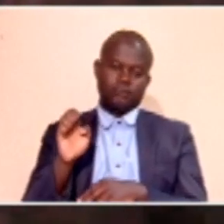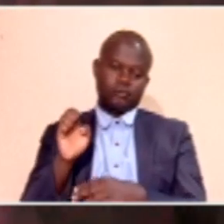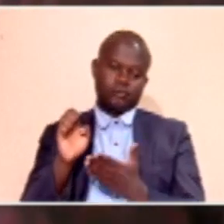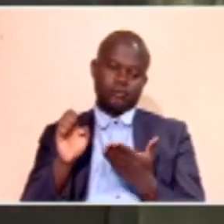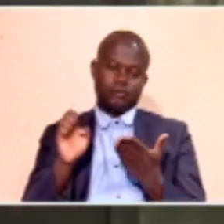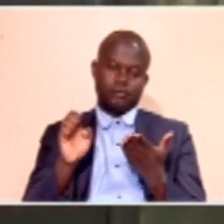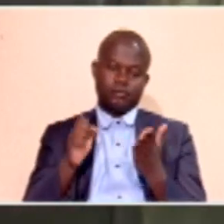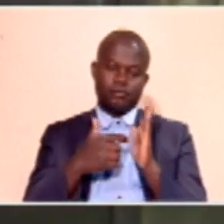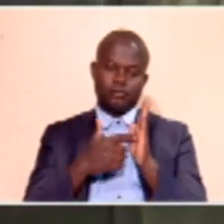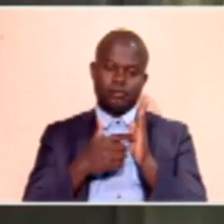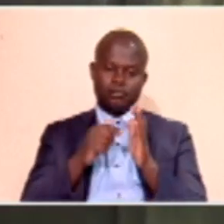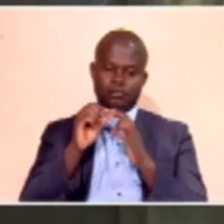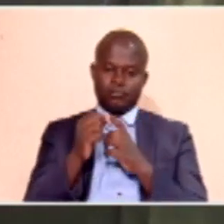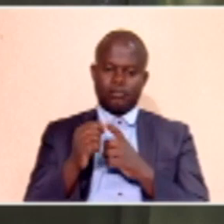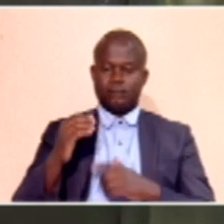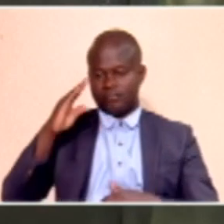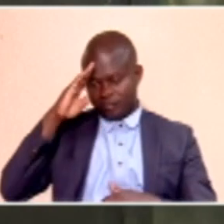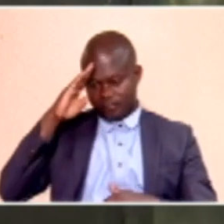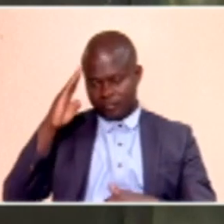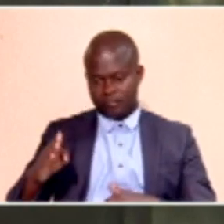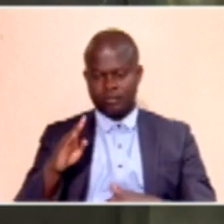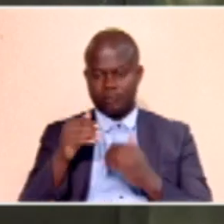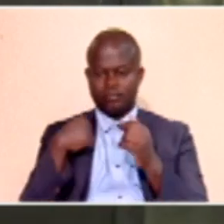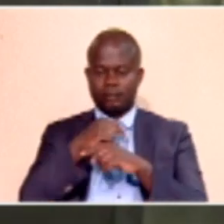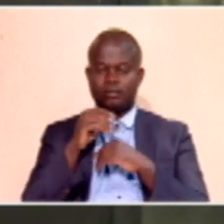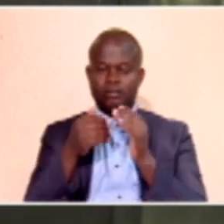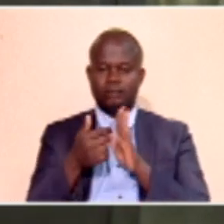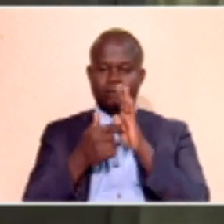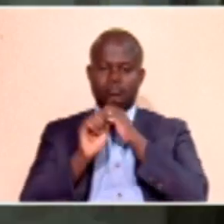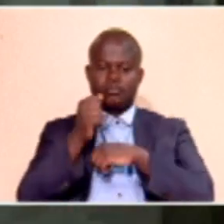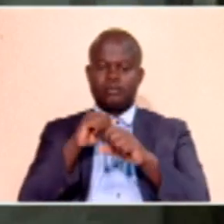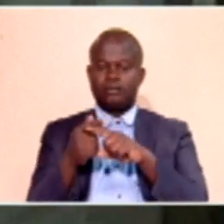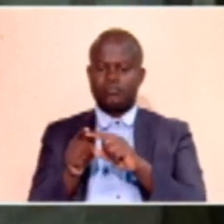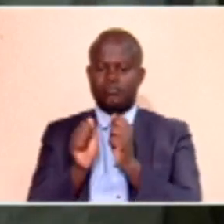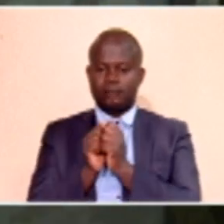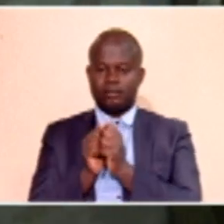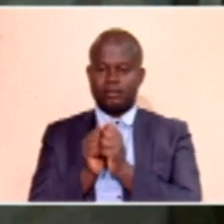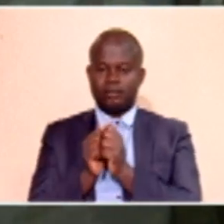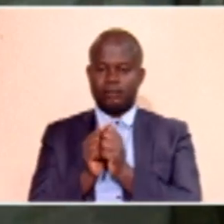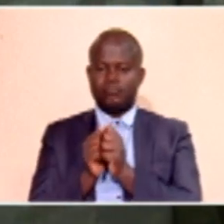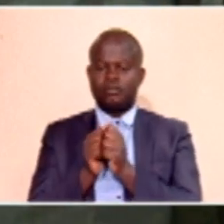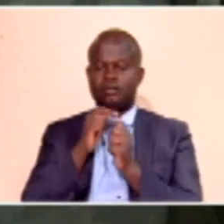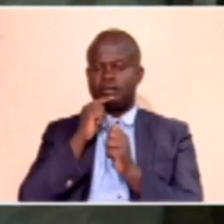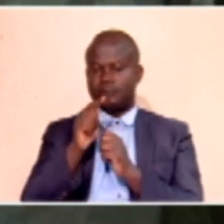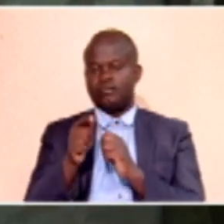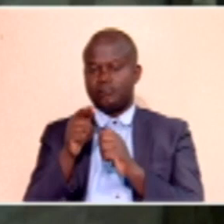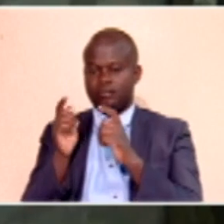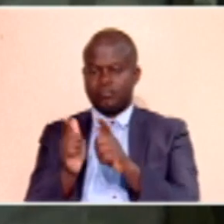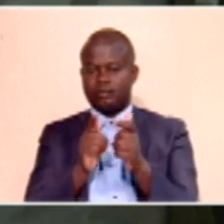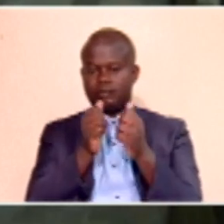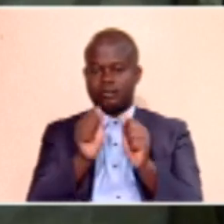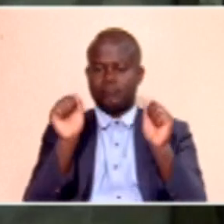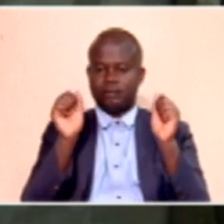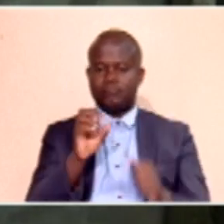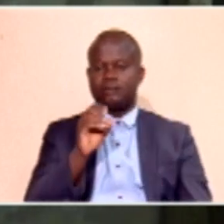Ni iserukiramuco ryiswe Isariyuti nyine, abaryitabiriye bakaba barimo kumurika ibikorwa bitandukanye bivuga ku rugamba rwo kwibohora. Mugenzi